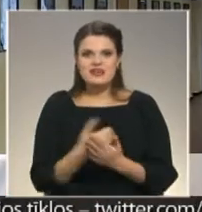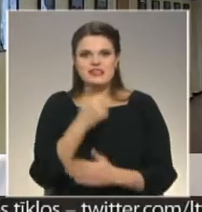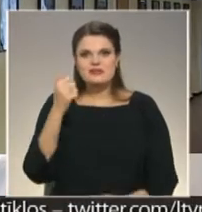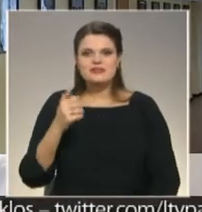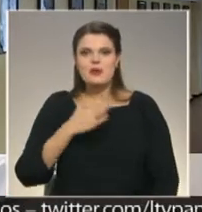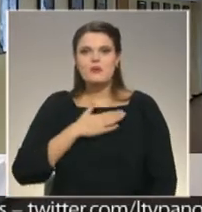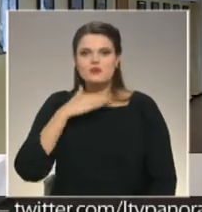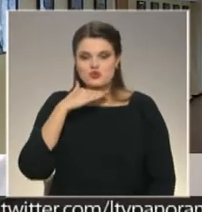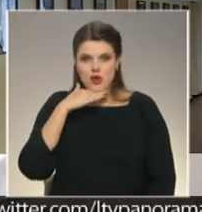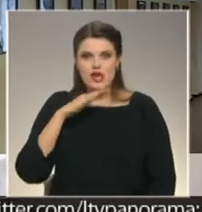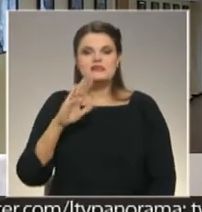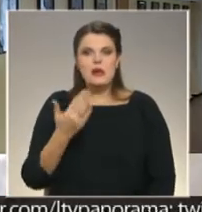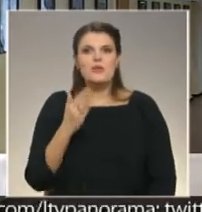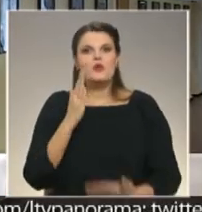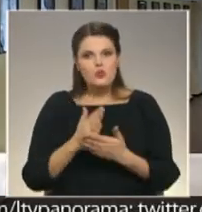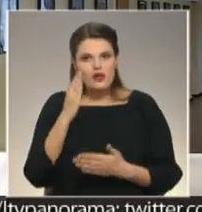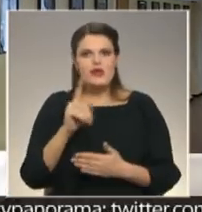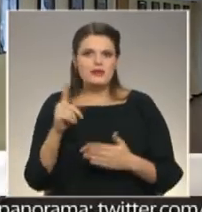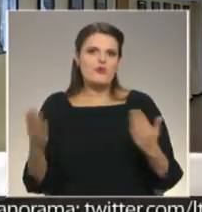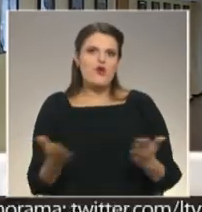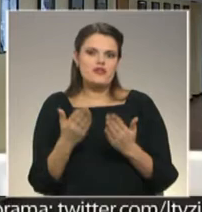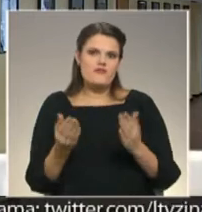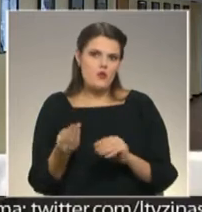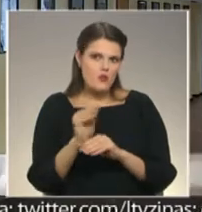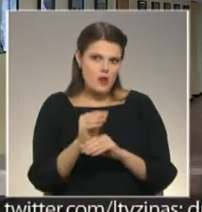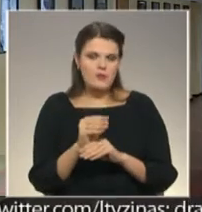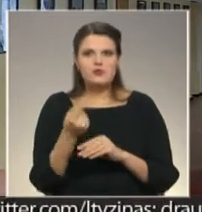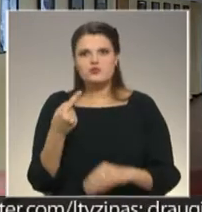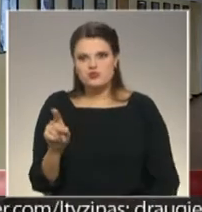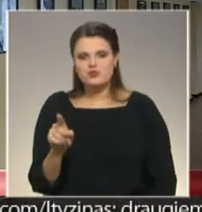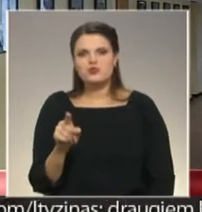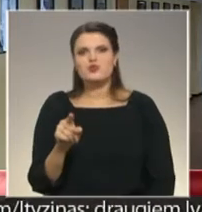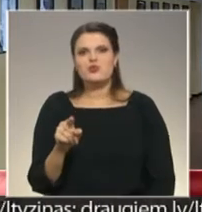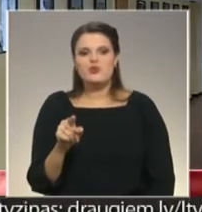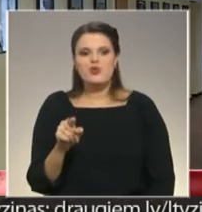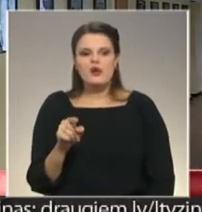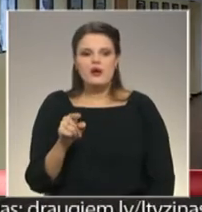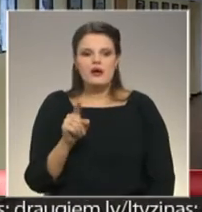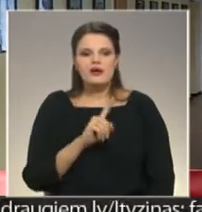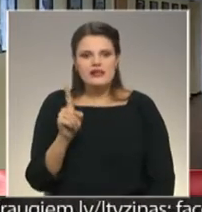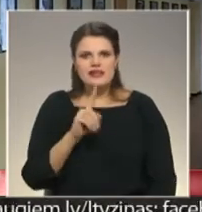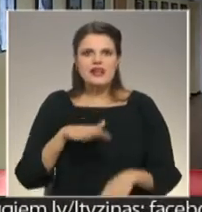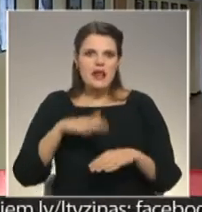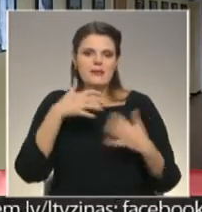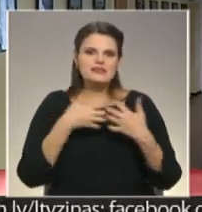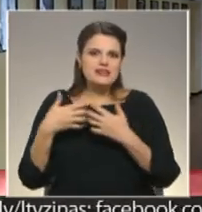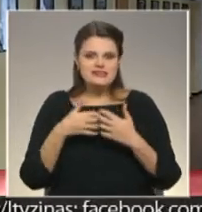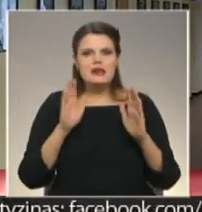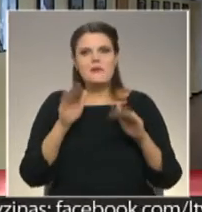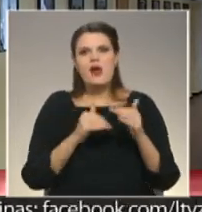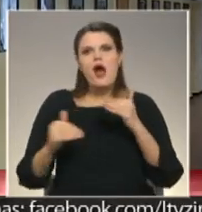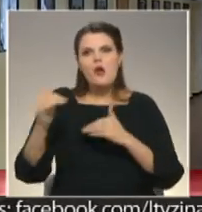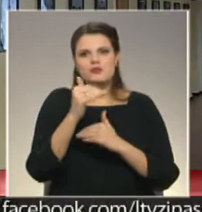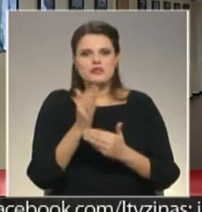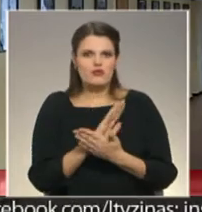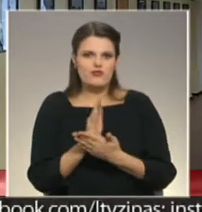klasē, bet tas noteikti ir motivējošs faktors, jo tā kā ir iemests cīnīties par to augstāku